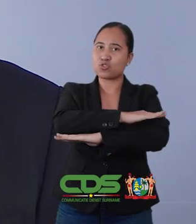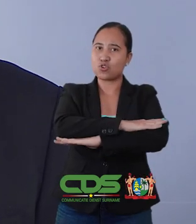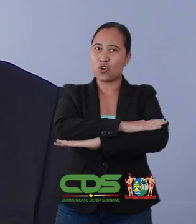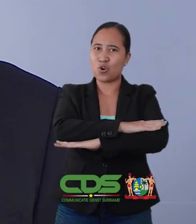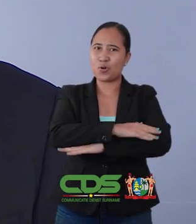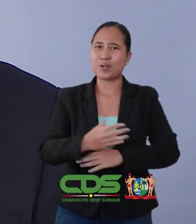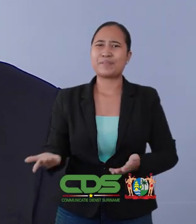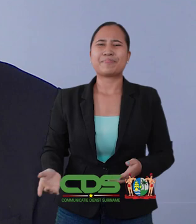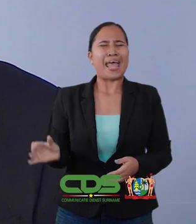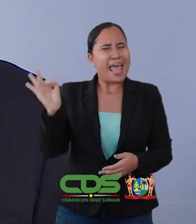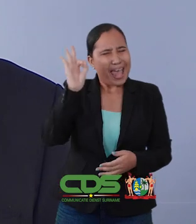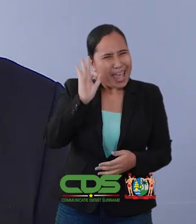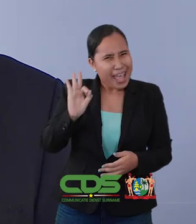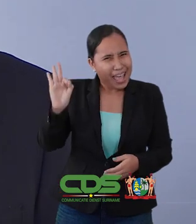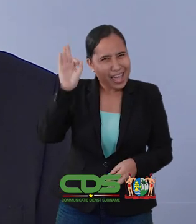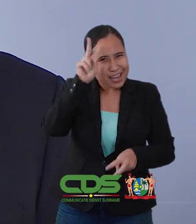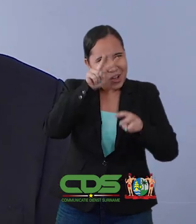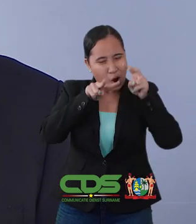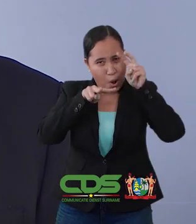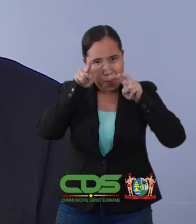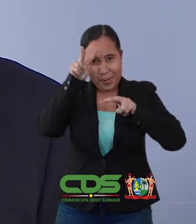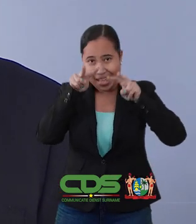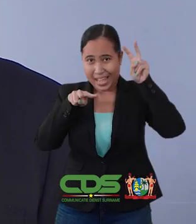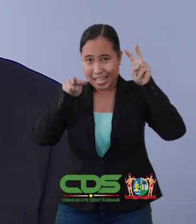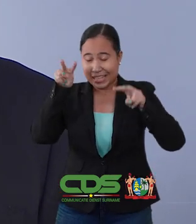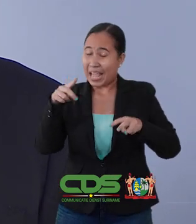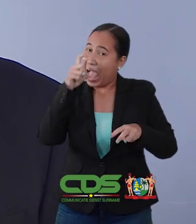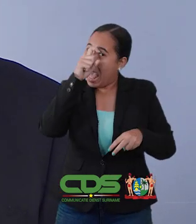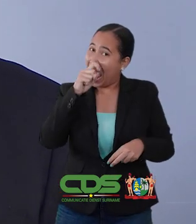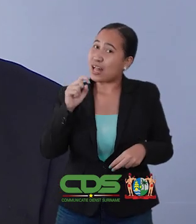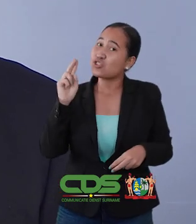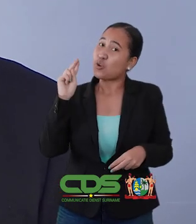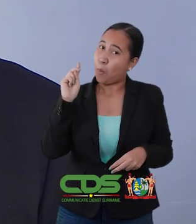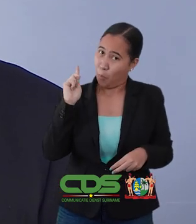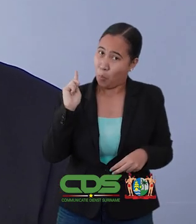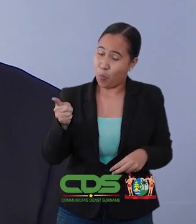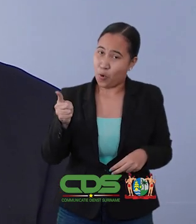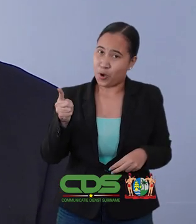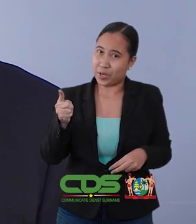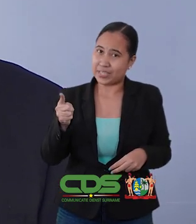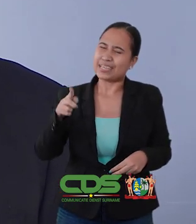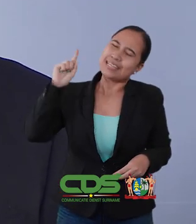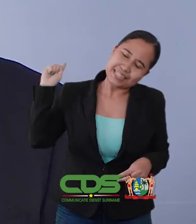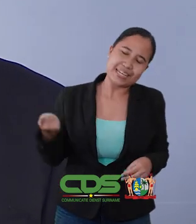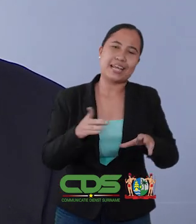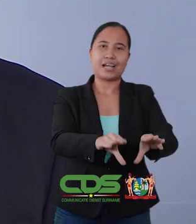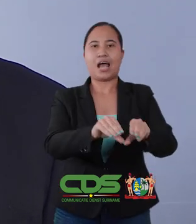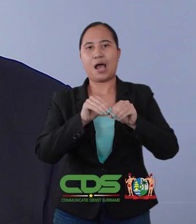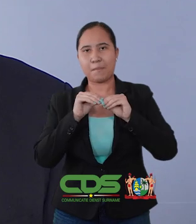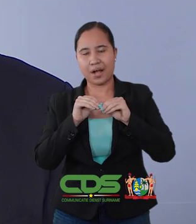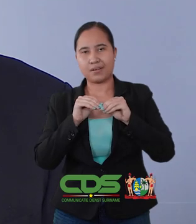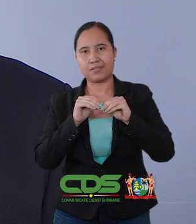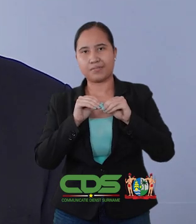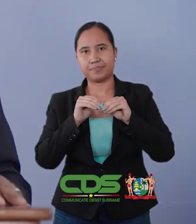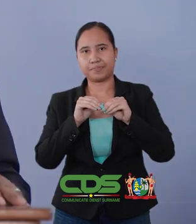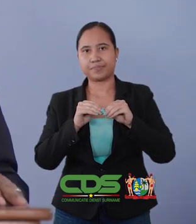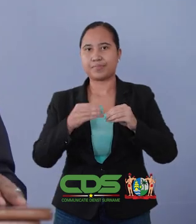scholen intensief gemonitord en zal indien dit noodzakelijk is, direct tot actie worden